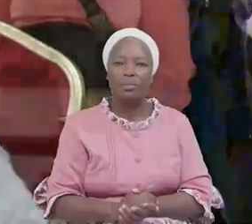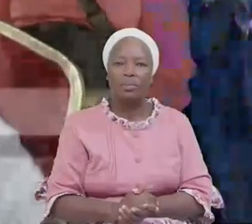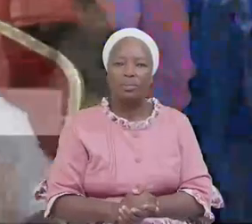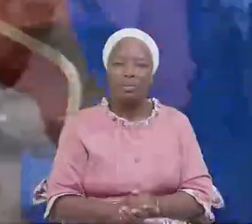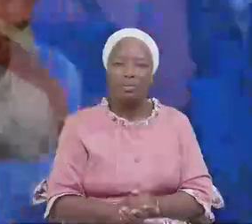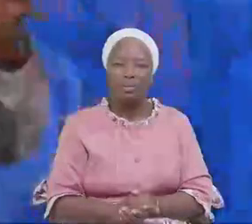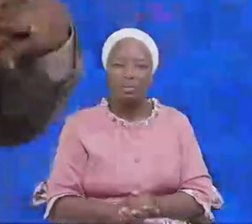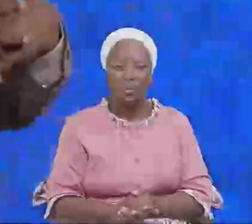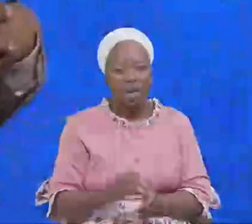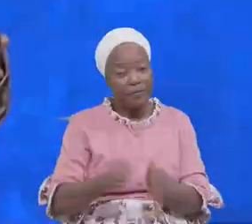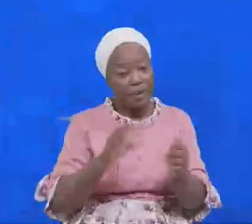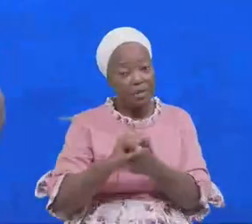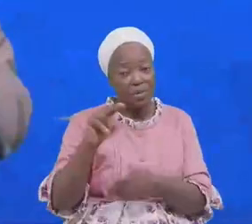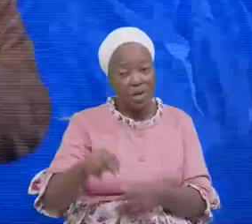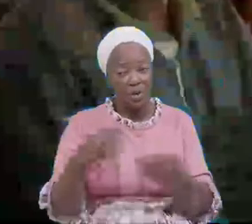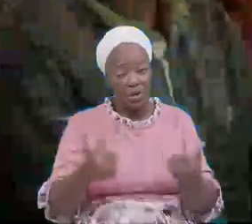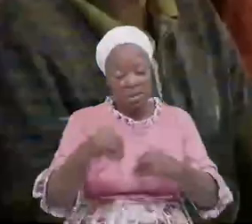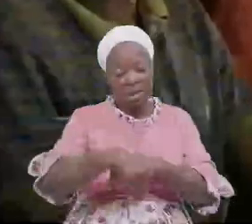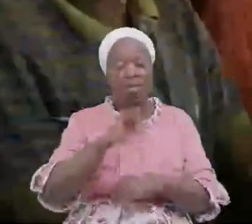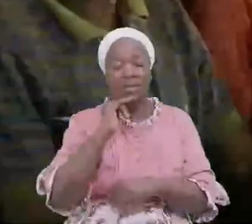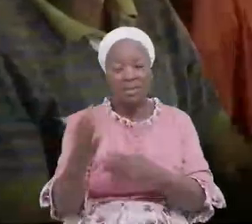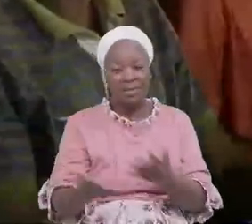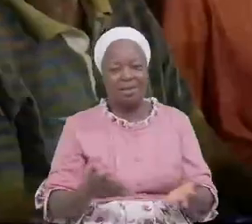Tout ce dont tu as besoin ce soir est disponible.